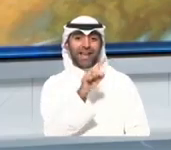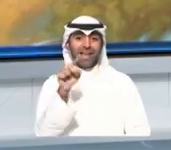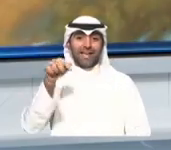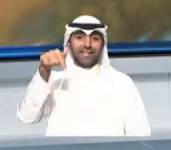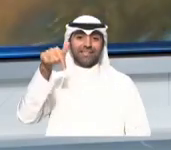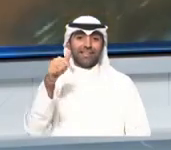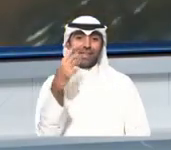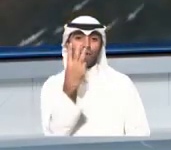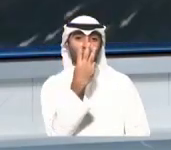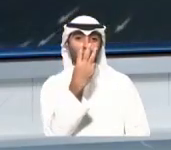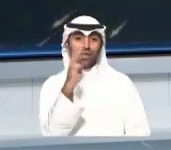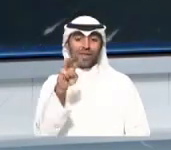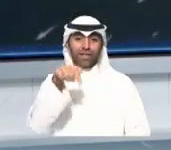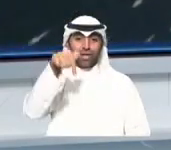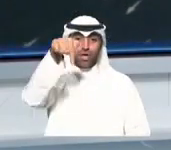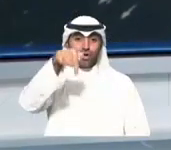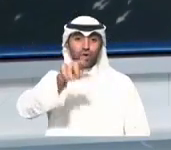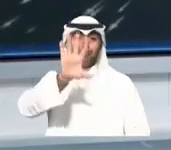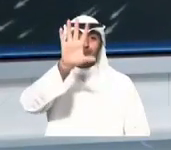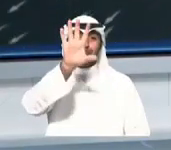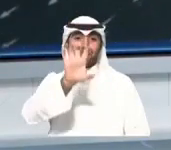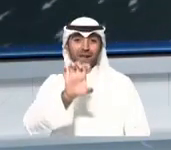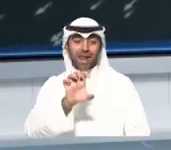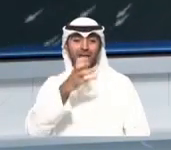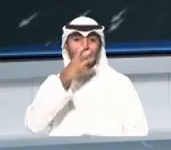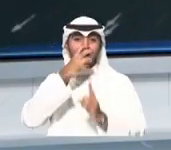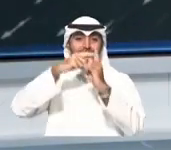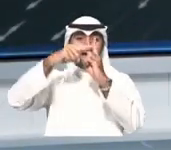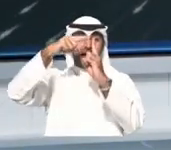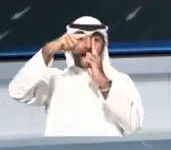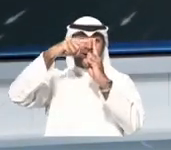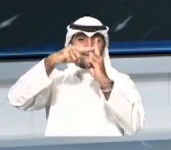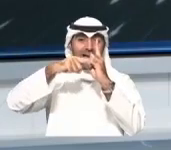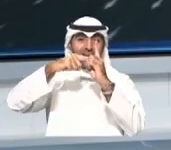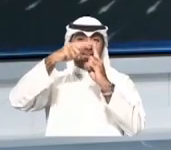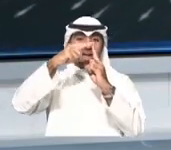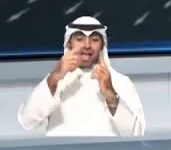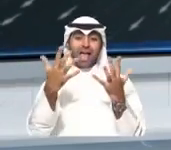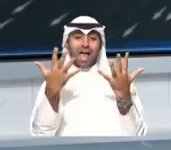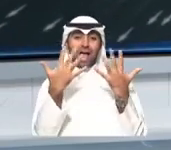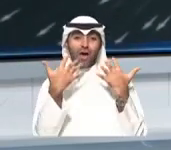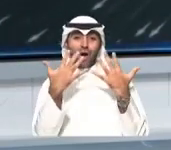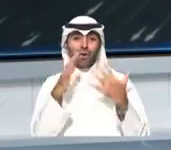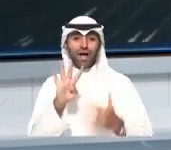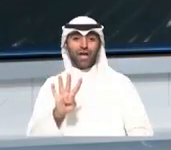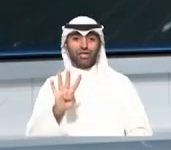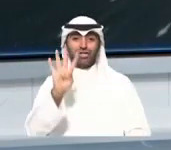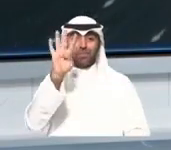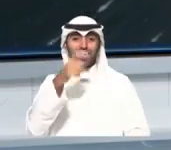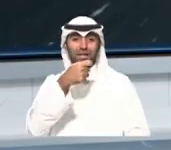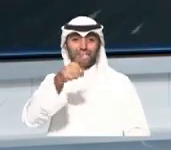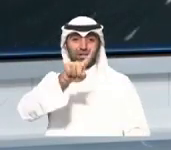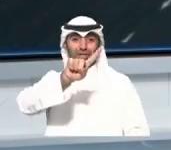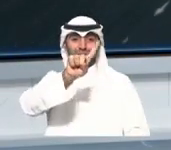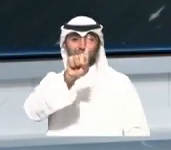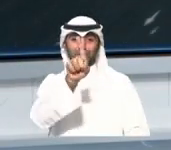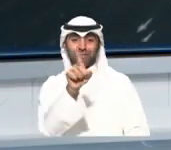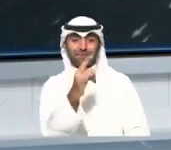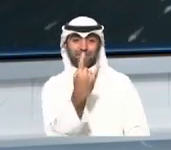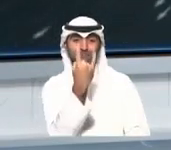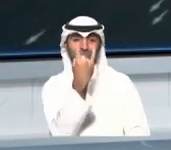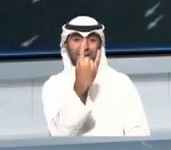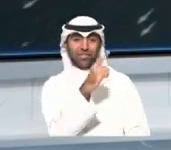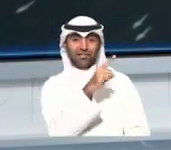مائلة للحرارة إلى معتدلة، وأيضا استمرار الرياح الشمالية الغربية خفيفة إلى معتدلة السرعة، تتراوح سرعتها بشكل عام ما بين 10